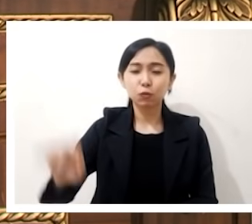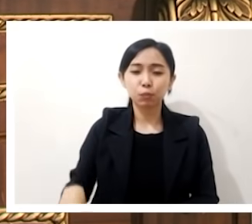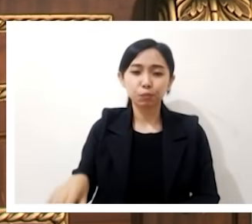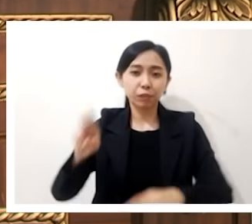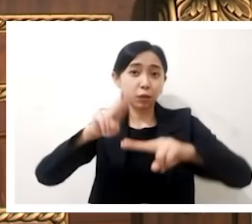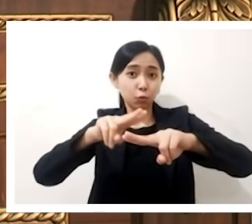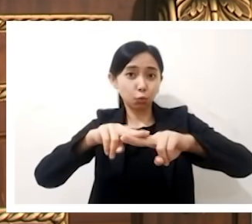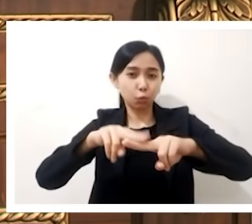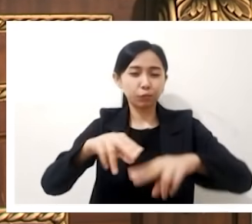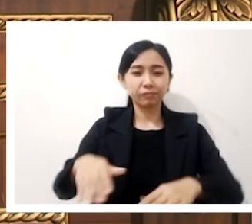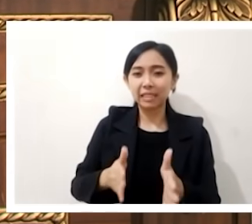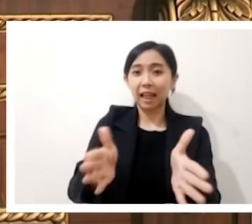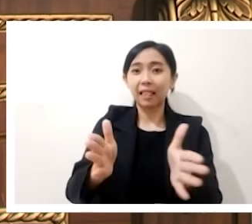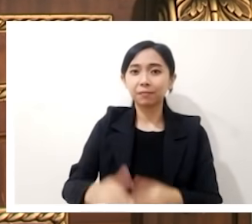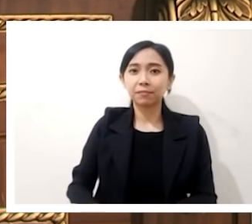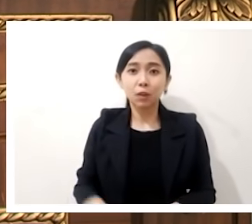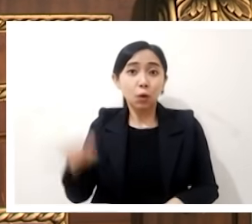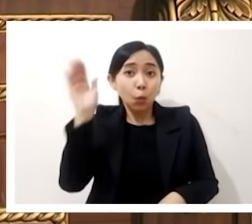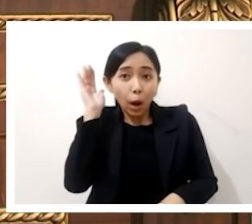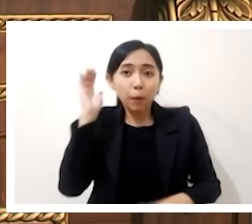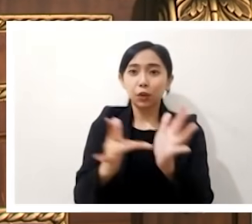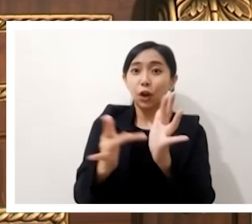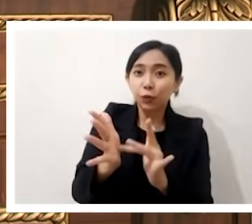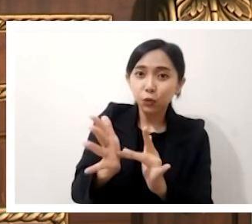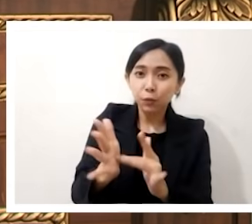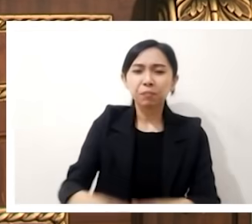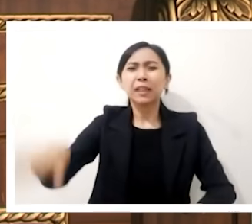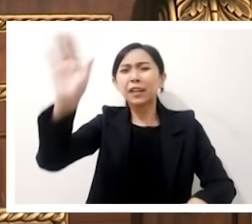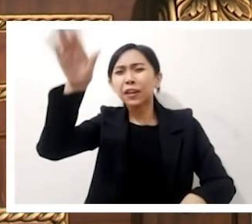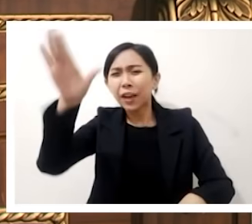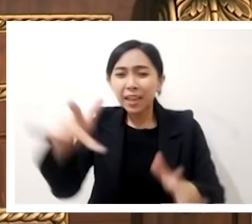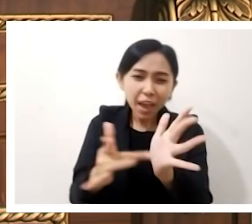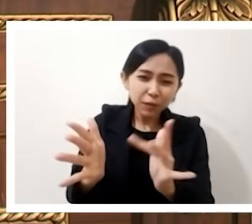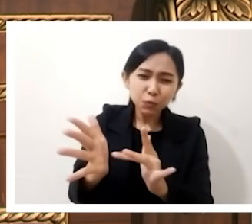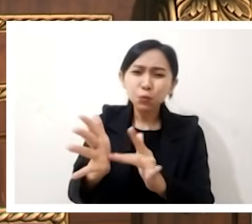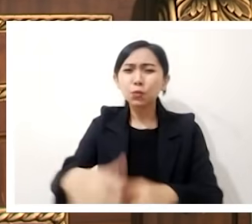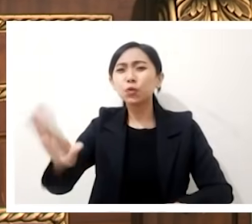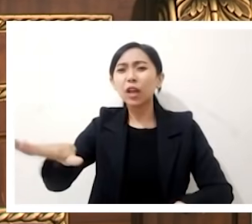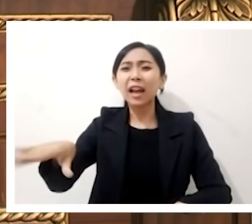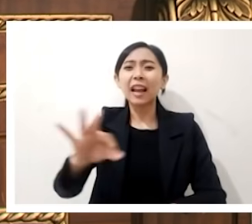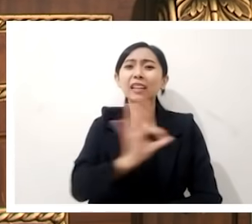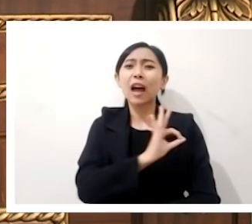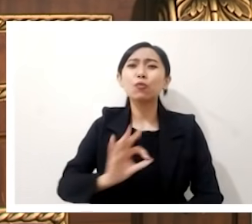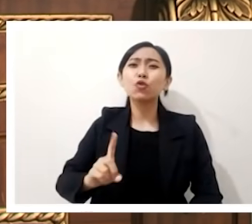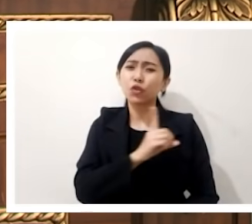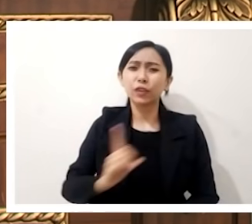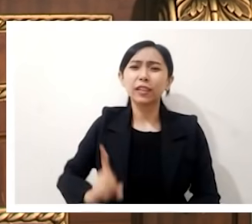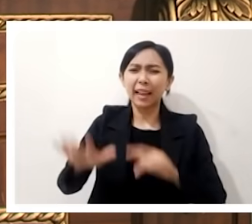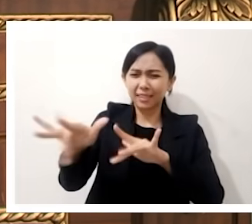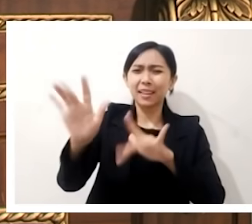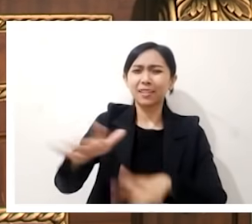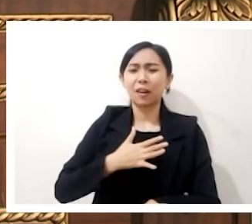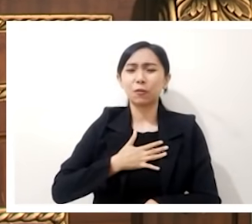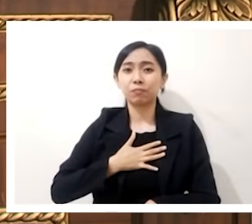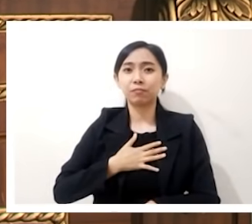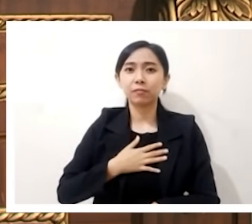jalan. Ketika didengarnya bahwa itu adalah Yesus orang Nazaret, mulailah ia berseru, "Yesus anak Daud, kasihanilah